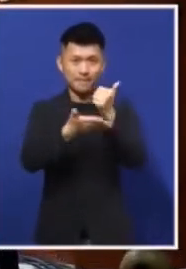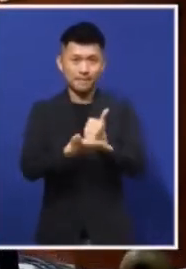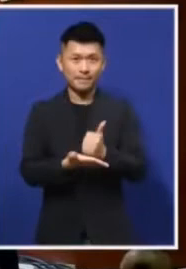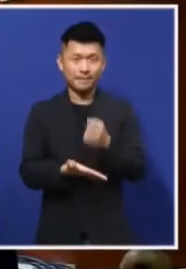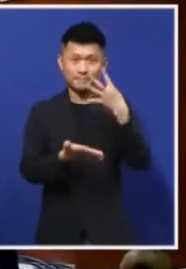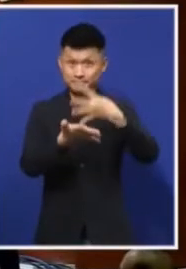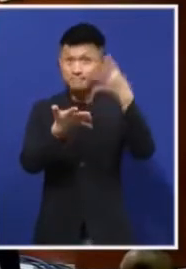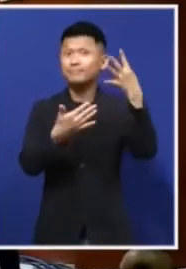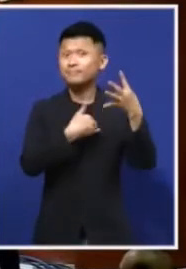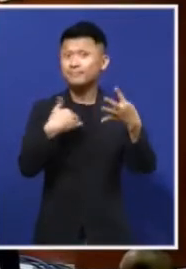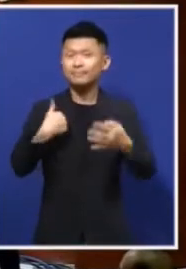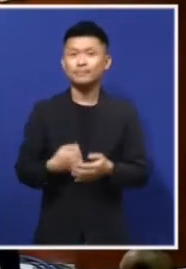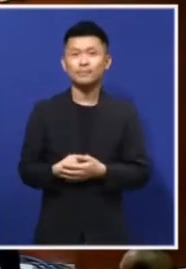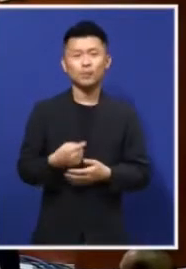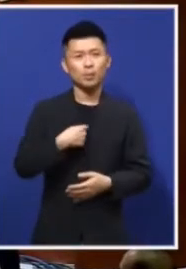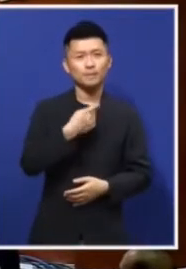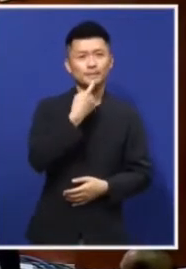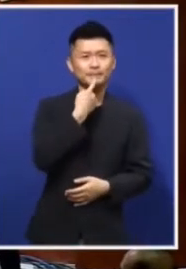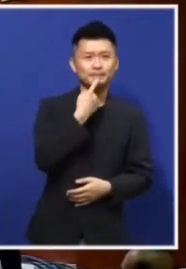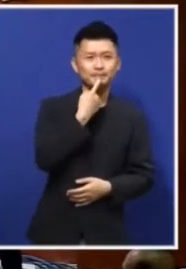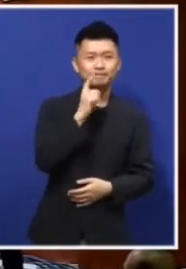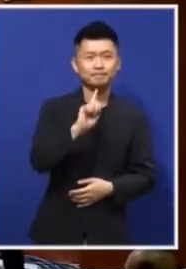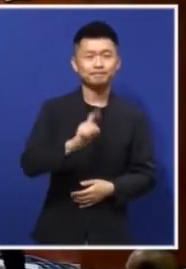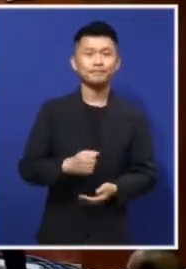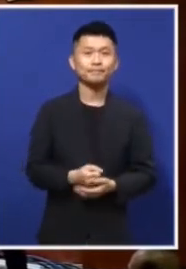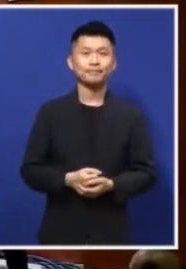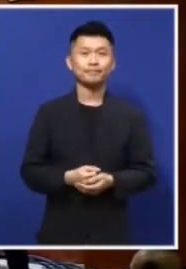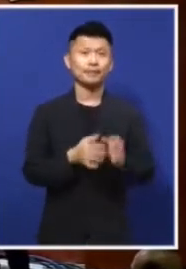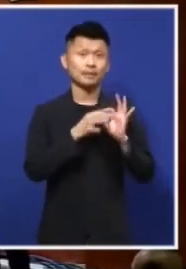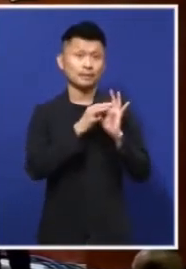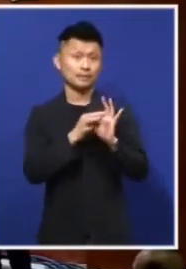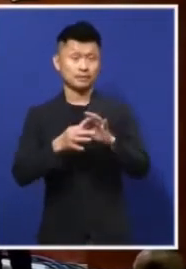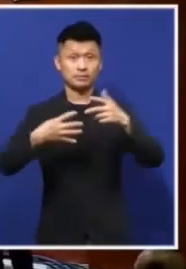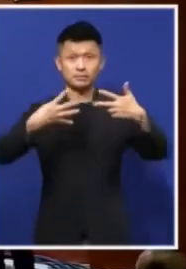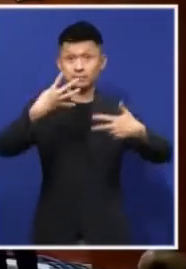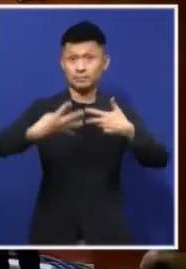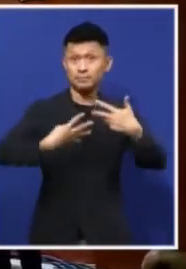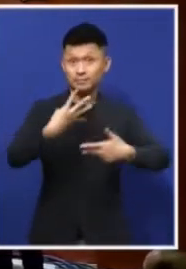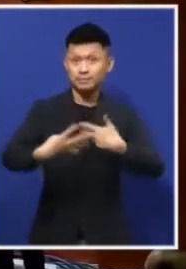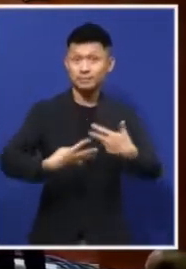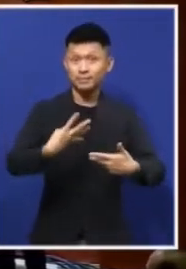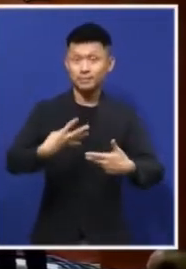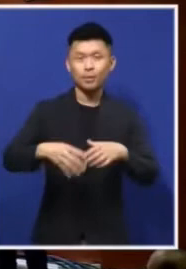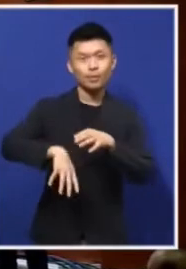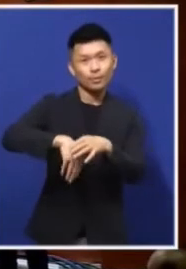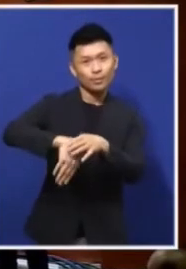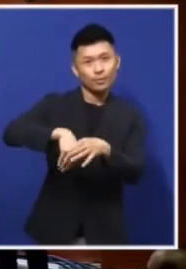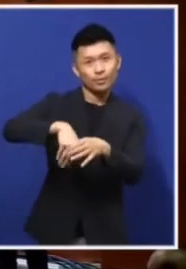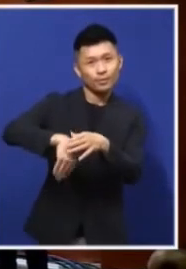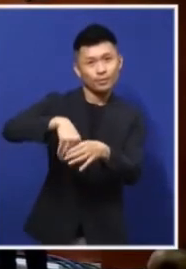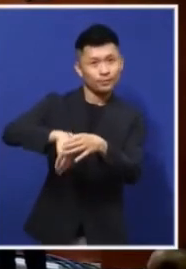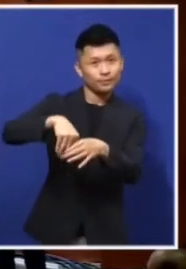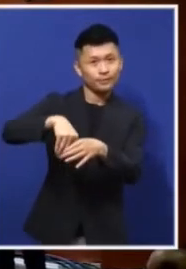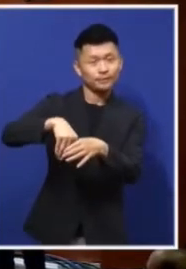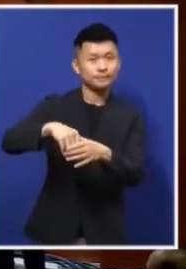那我的疑问是说，这样连续4周的这个抽奖啊，